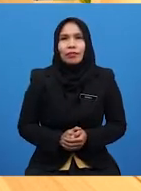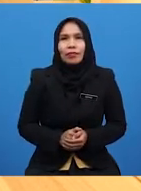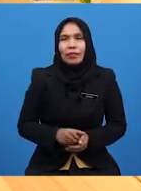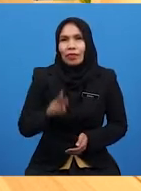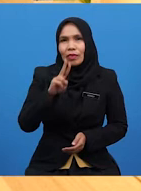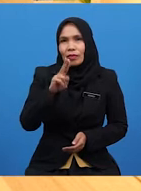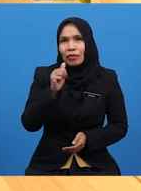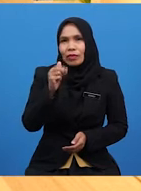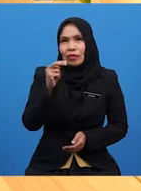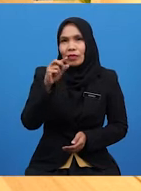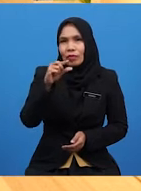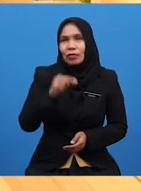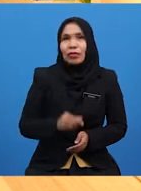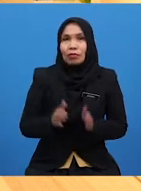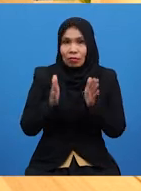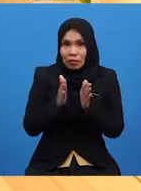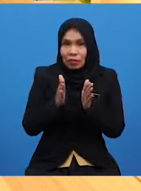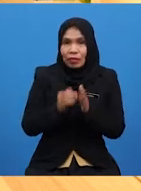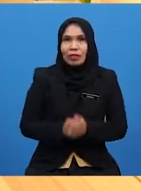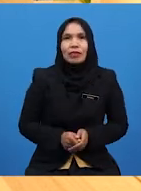sentuhan yang lebih minimalis